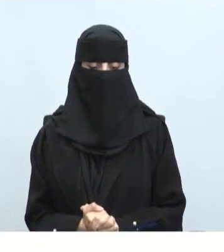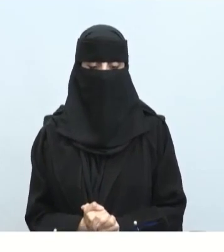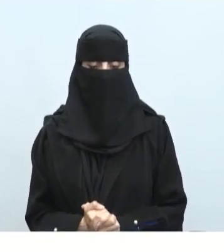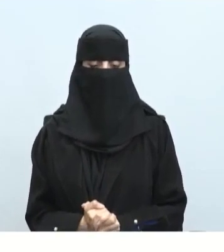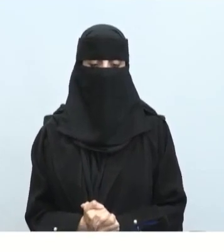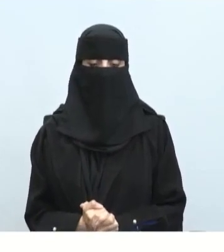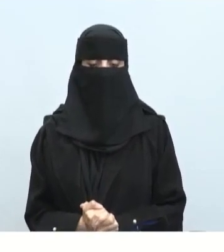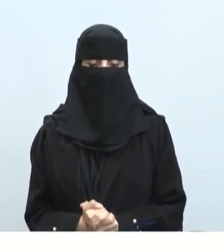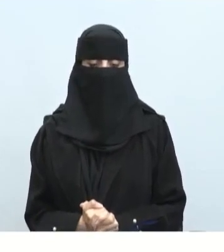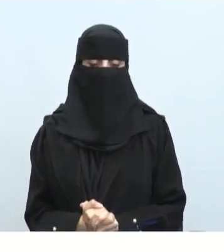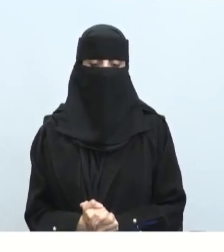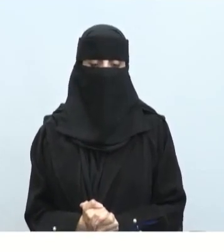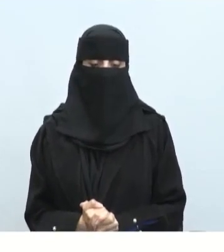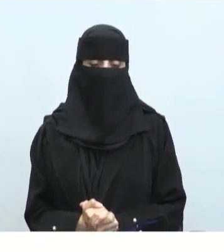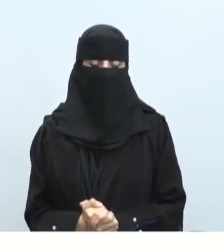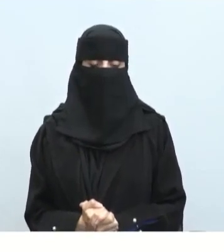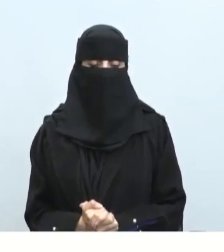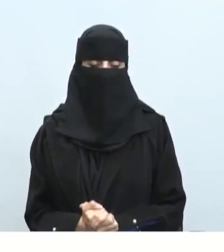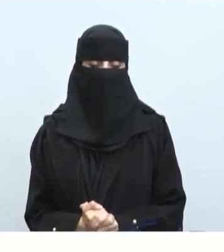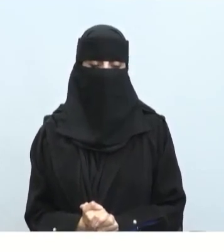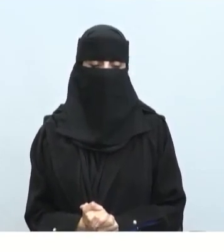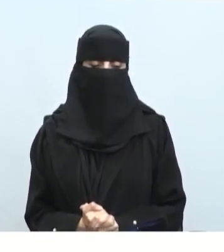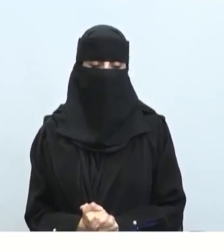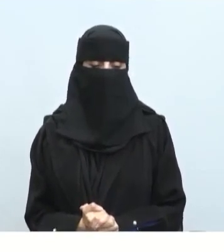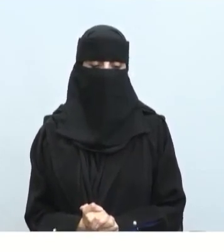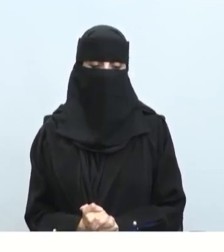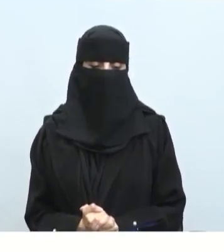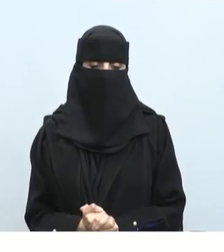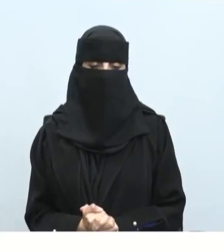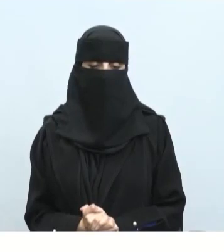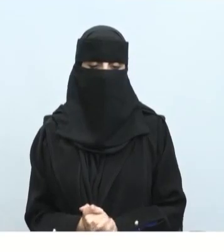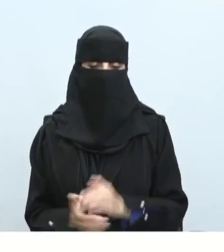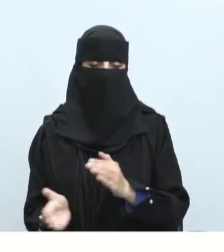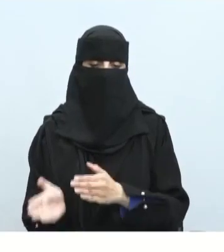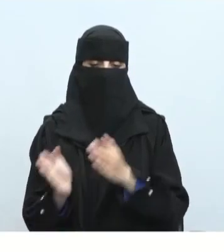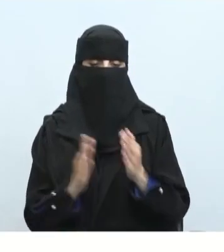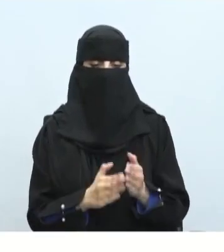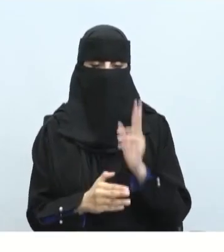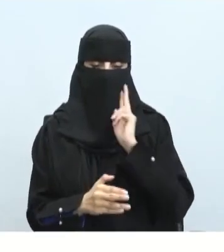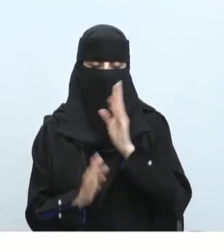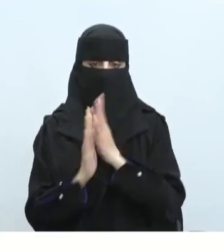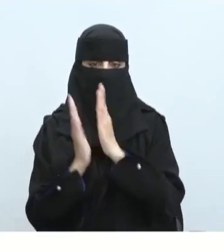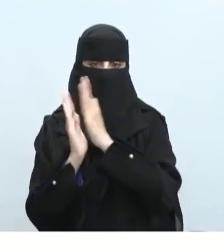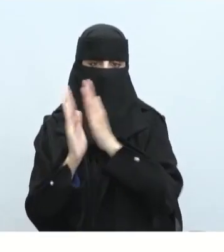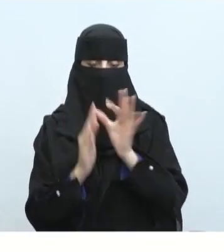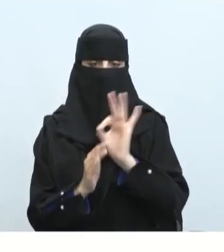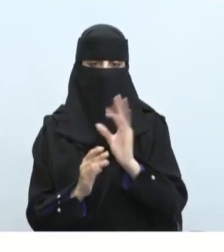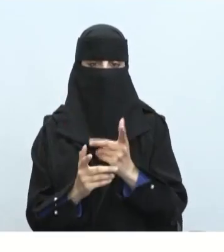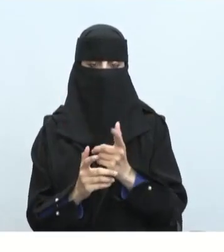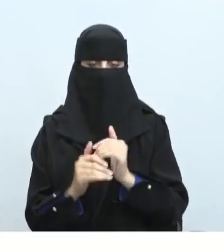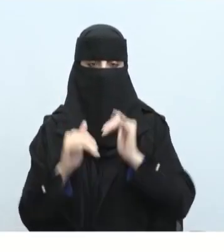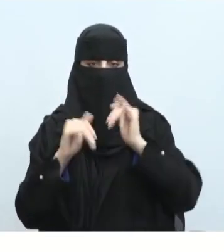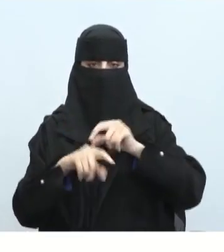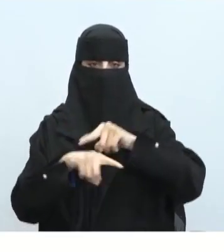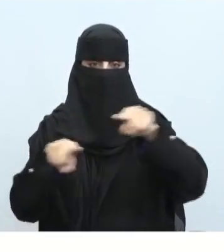نصب جمع المؤنث السالم كما تعلمناه هي الكسره وتظهر تحت اخر